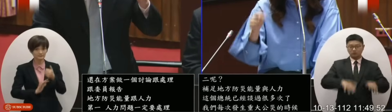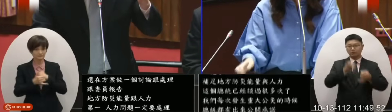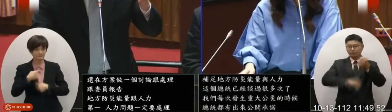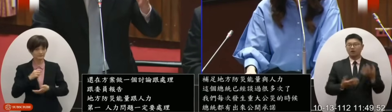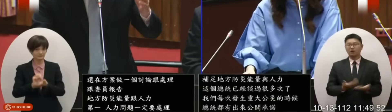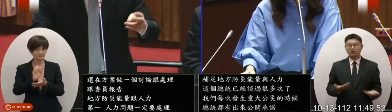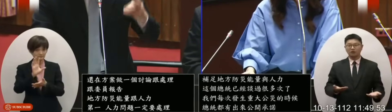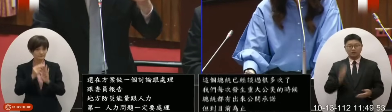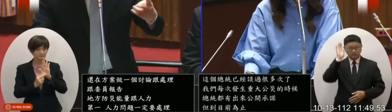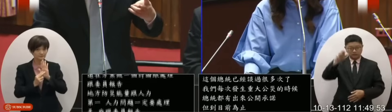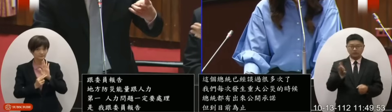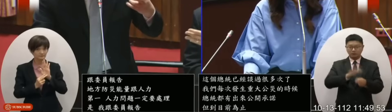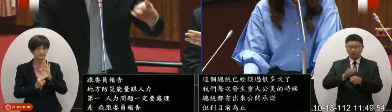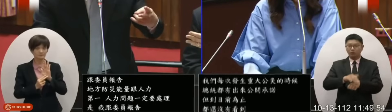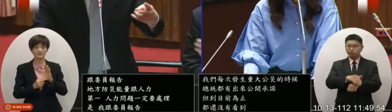报告， 会怎么样加强？